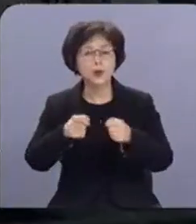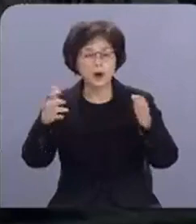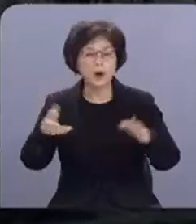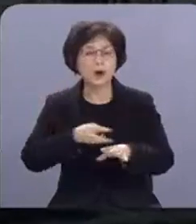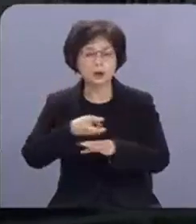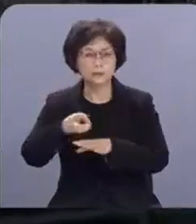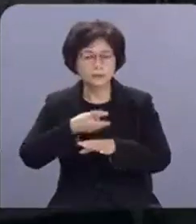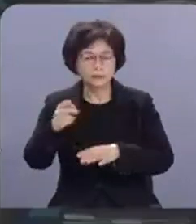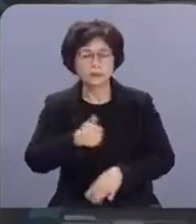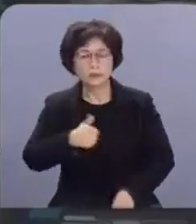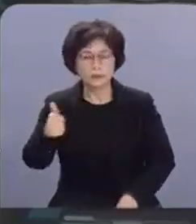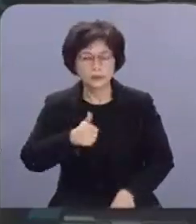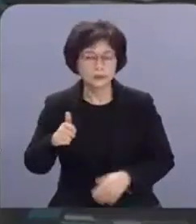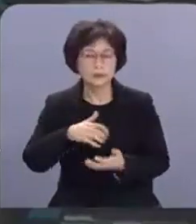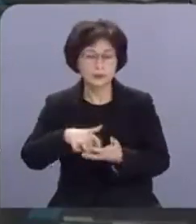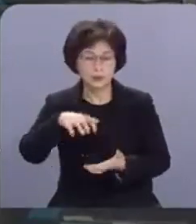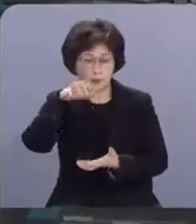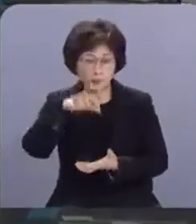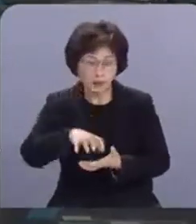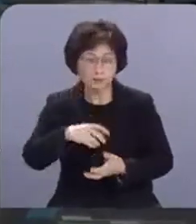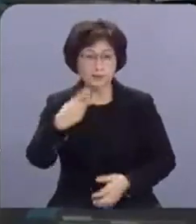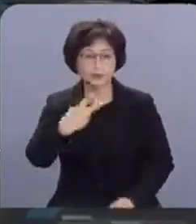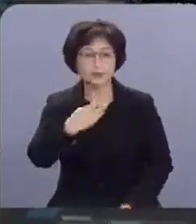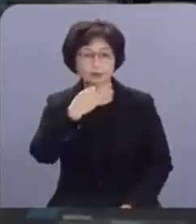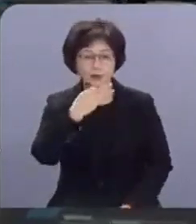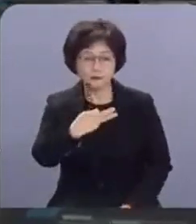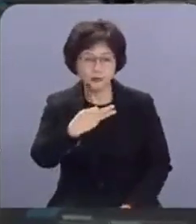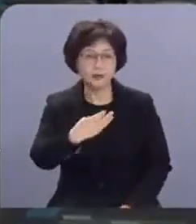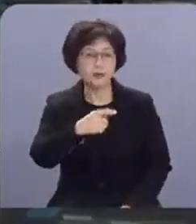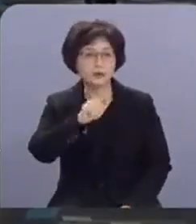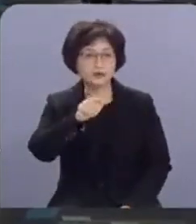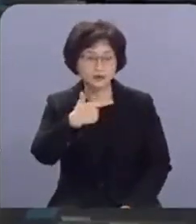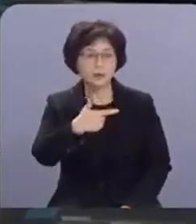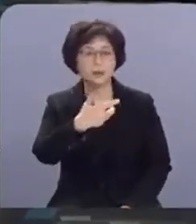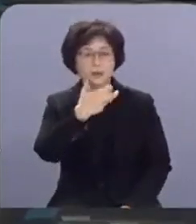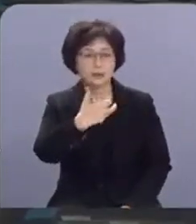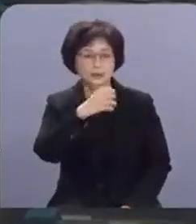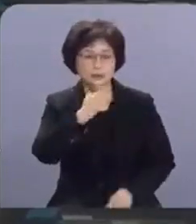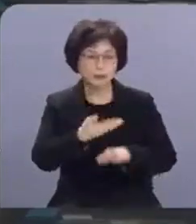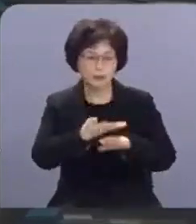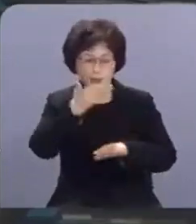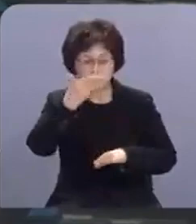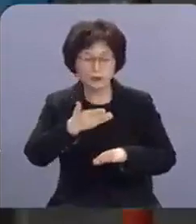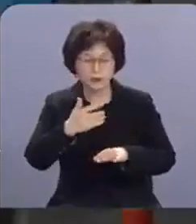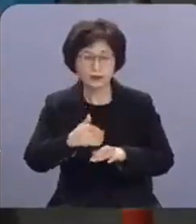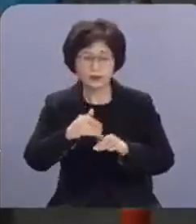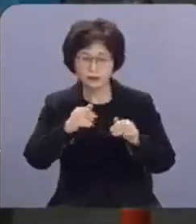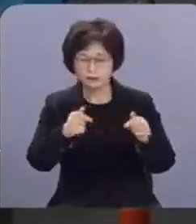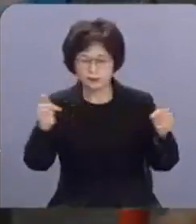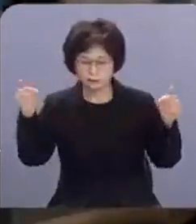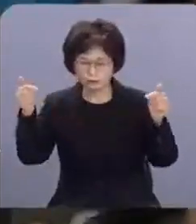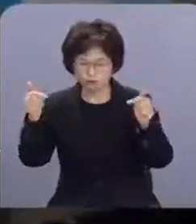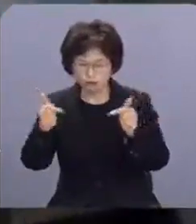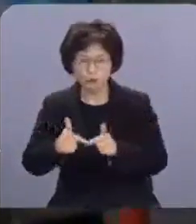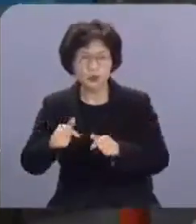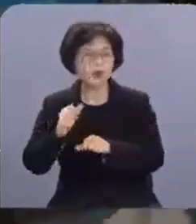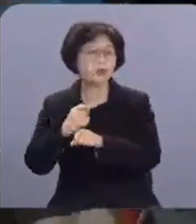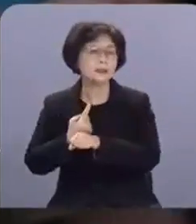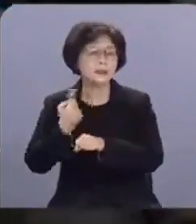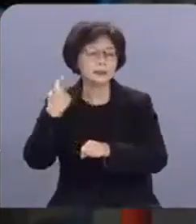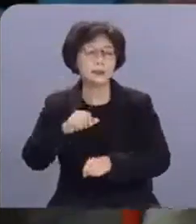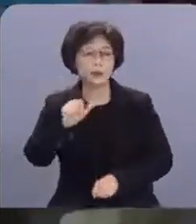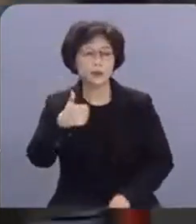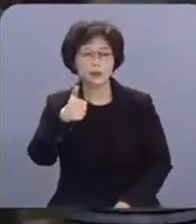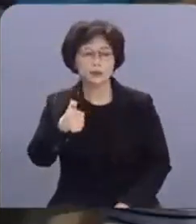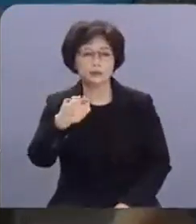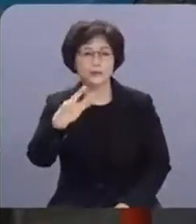이용해 이동했는지를 보는 통행량은 2013년 670만이 넘었던 게 점차 떨어져 지난해에는